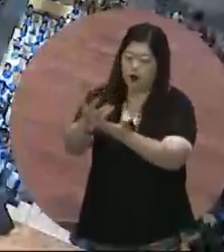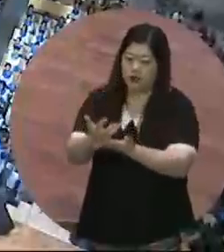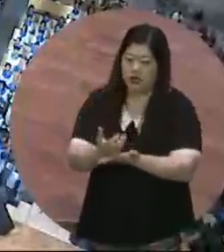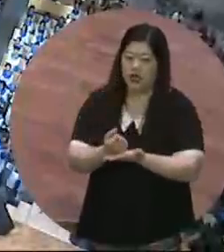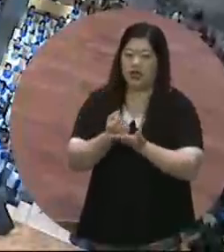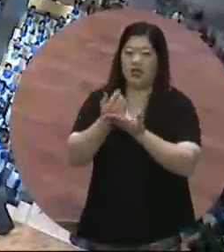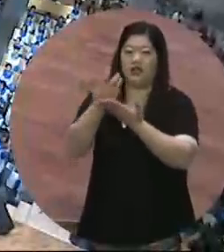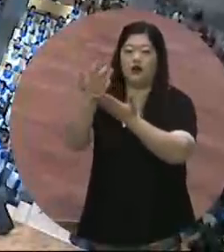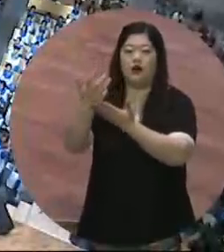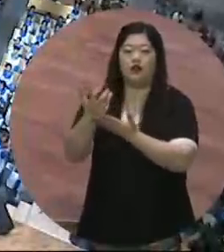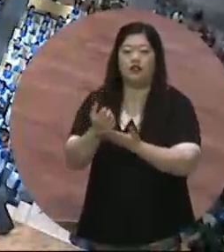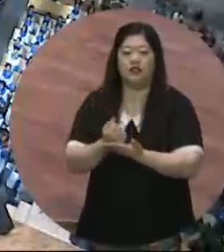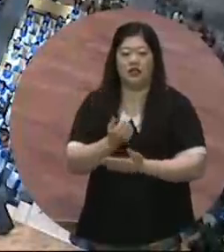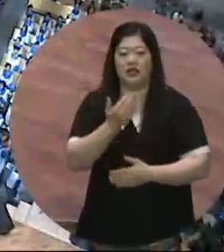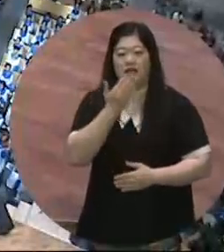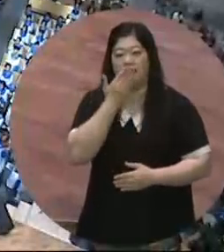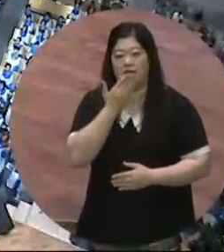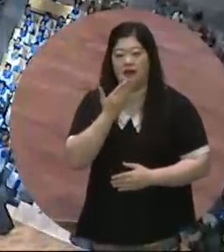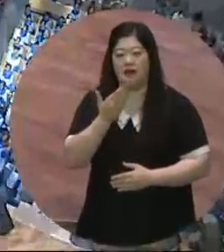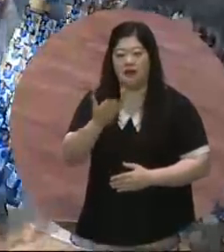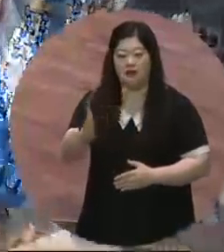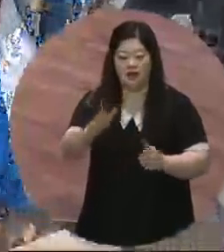구원함을 얻으리 얻으리.